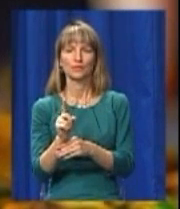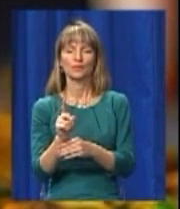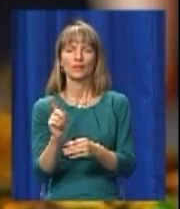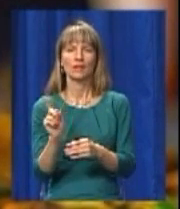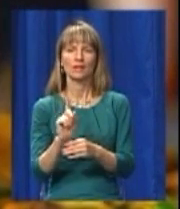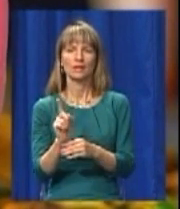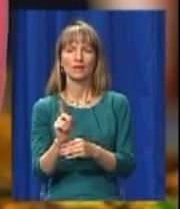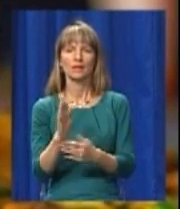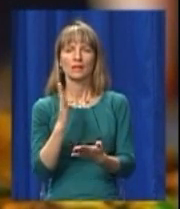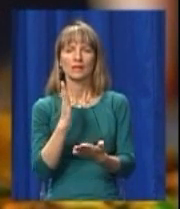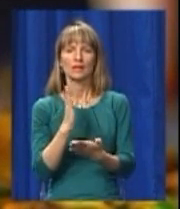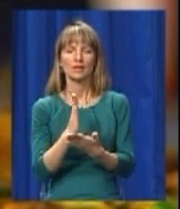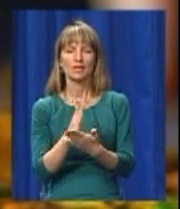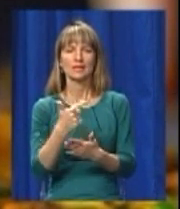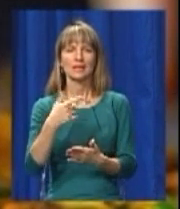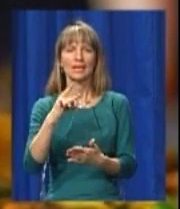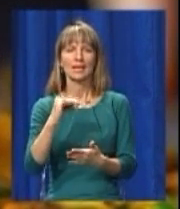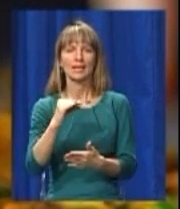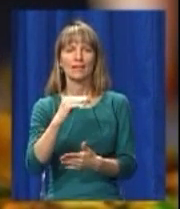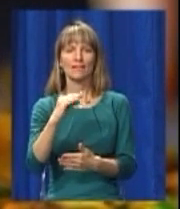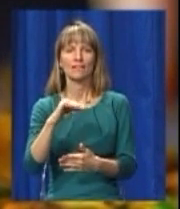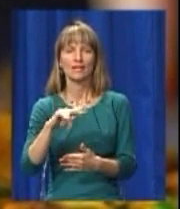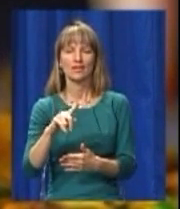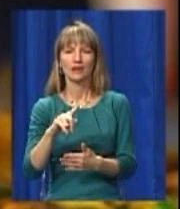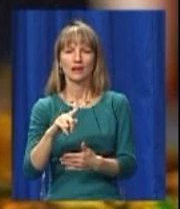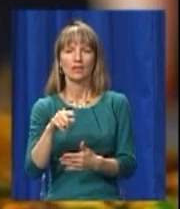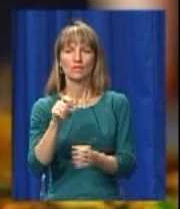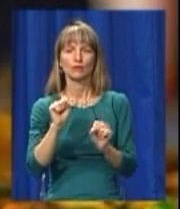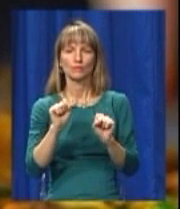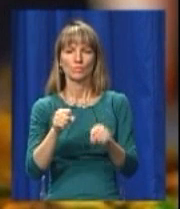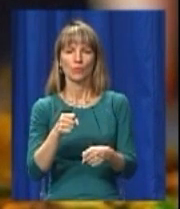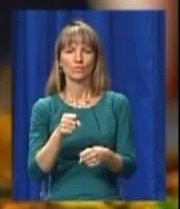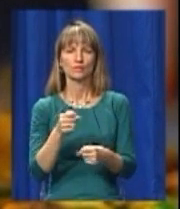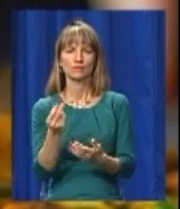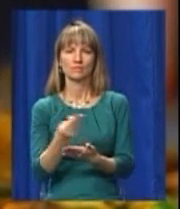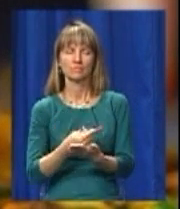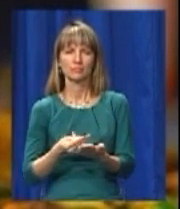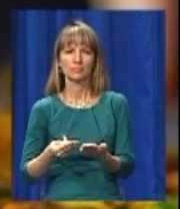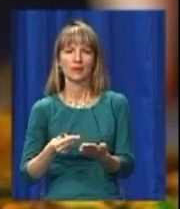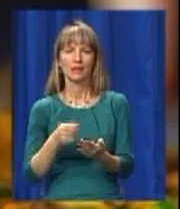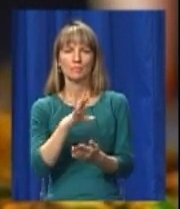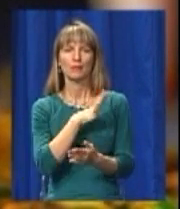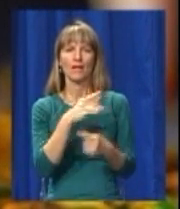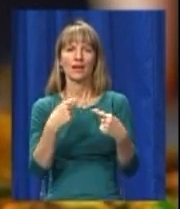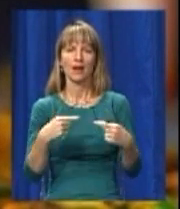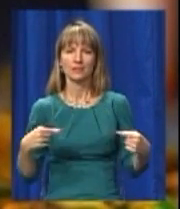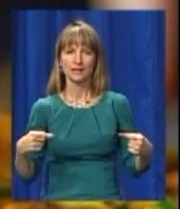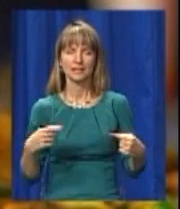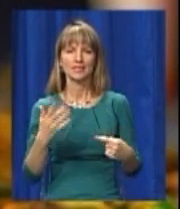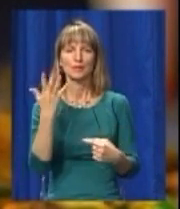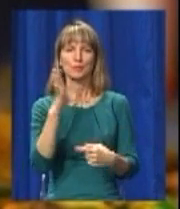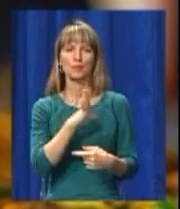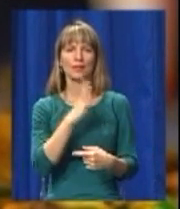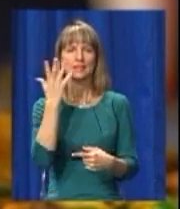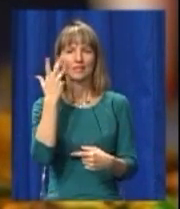карандашах есть грифели, которые могут биться. Карандаши бывают разные, они бывают